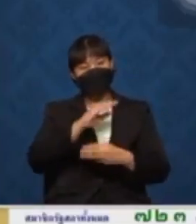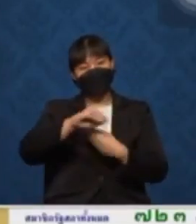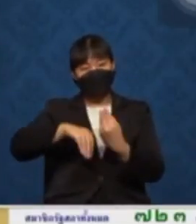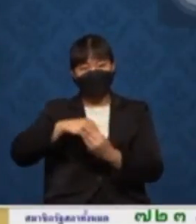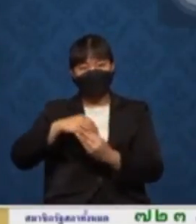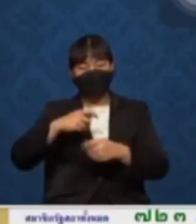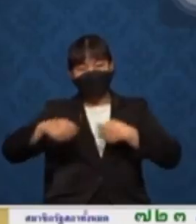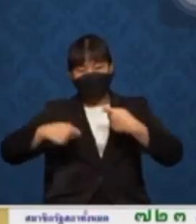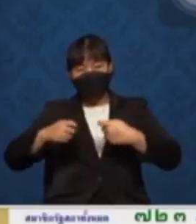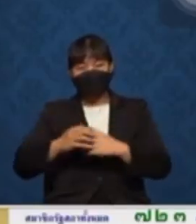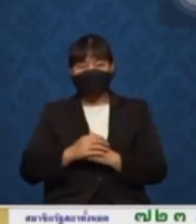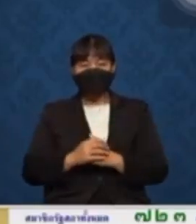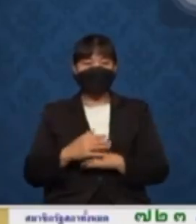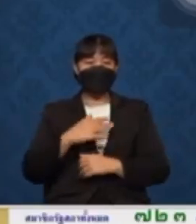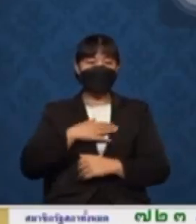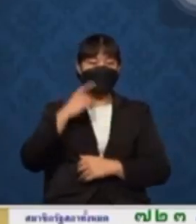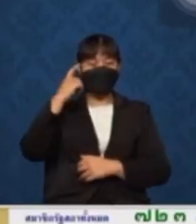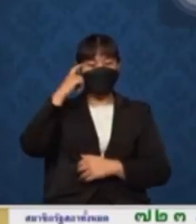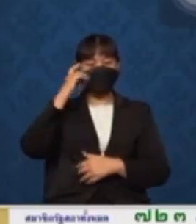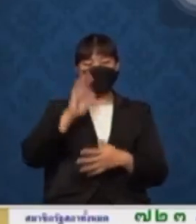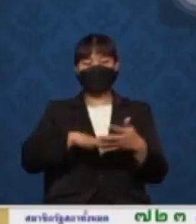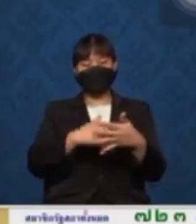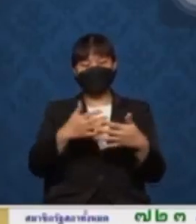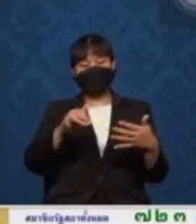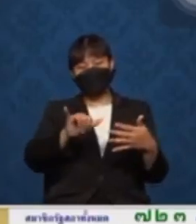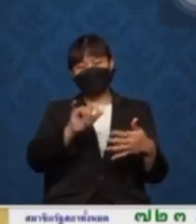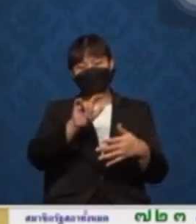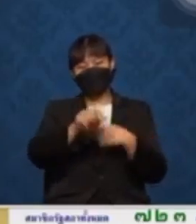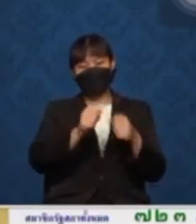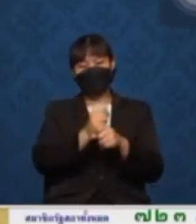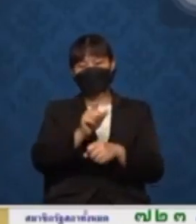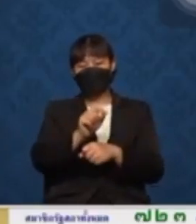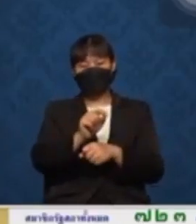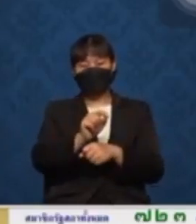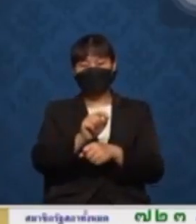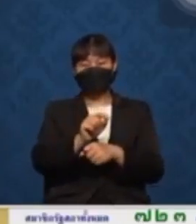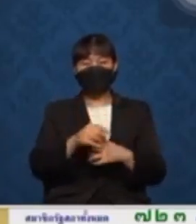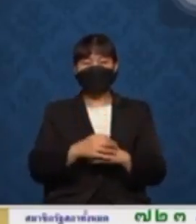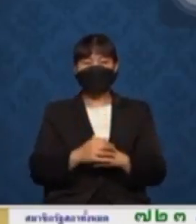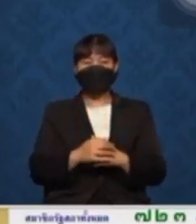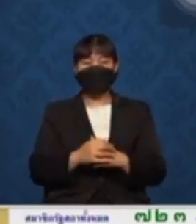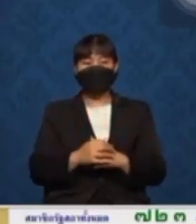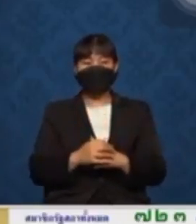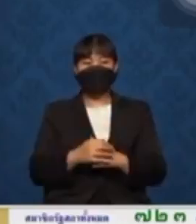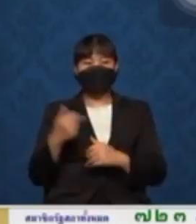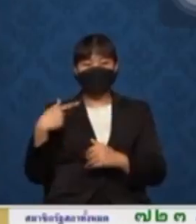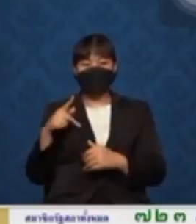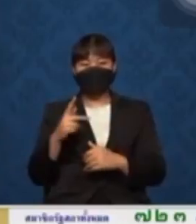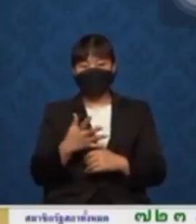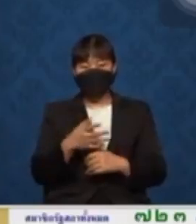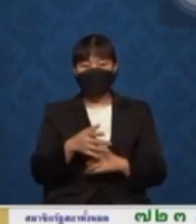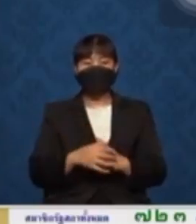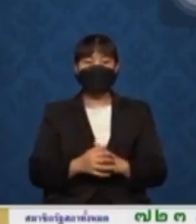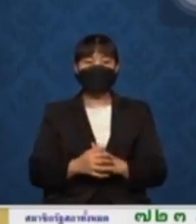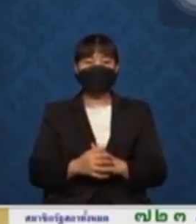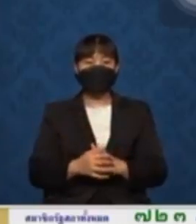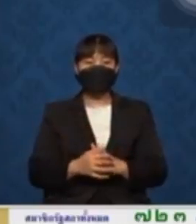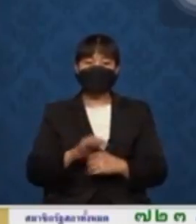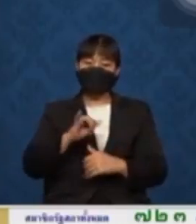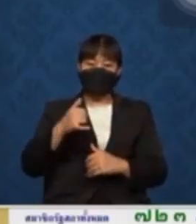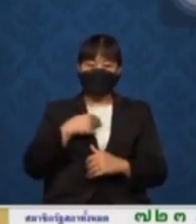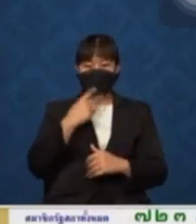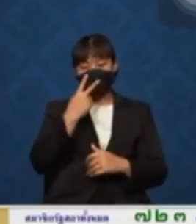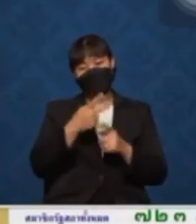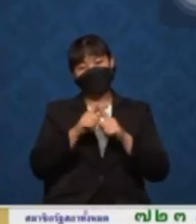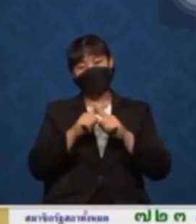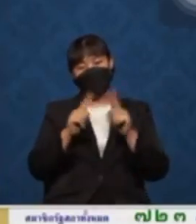20ปีอยู่นั้นเป็นอะไรที่ได้ไม่คุ้มเสียแต่ถึงแม้จะมีใครในที่นี้นะครับมองต่างจากผมแต่เห็นว่าการเดินตามยุทธศ